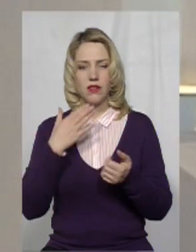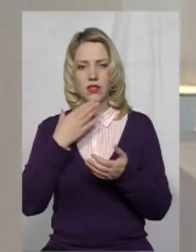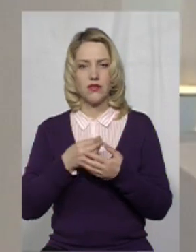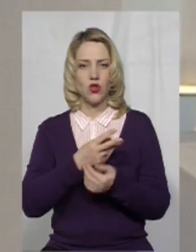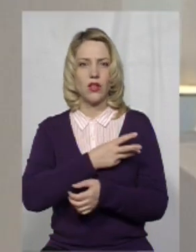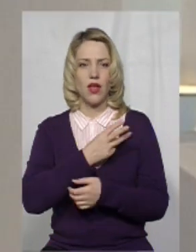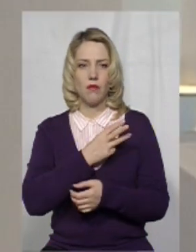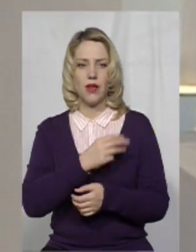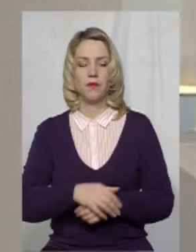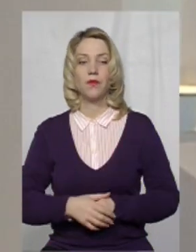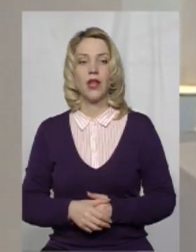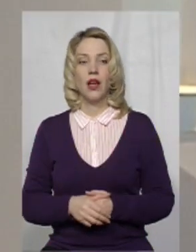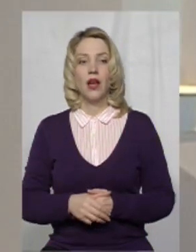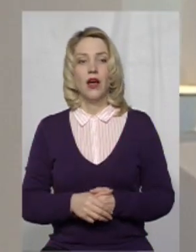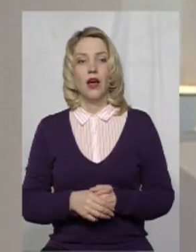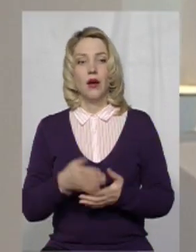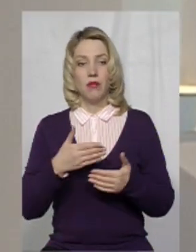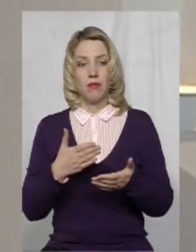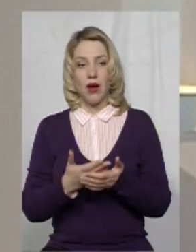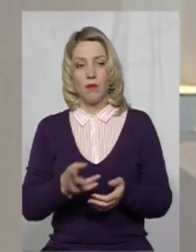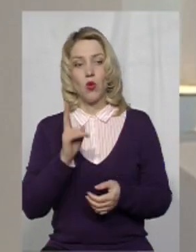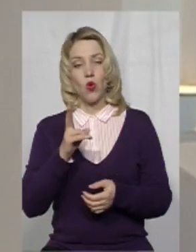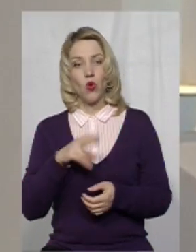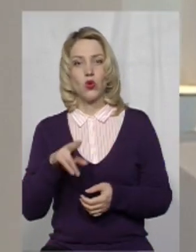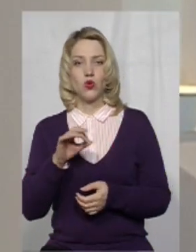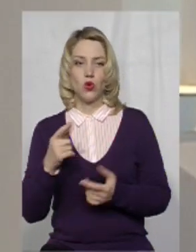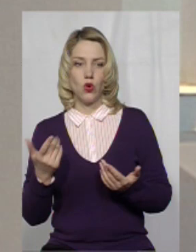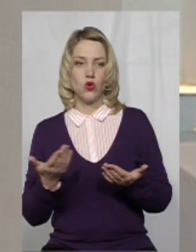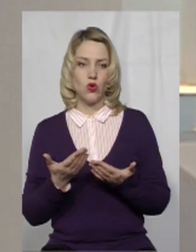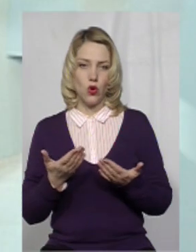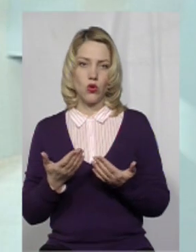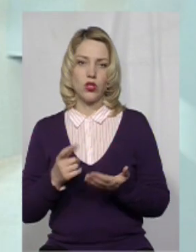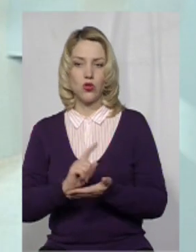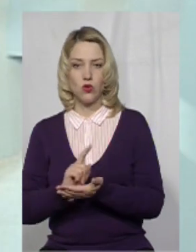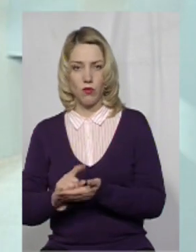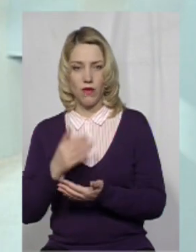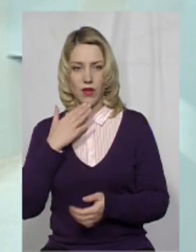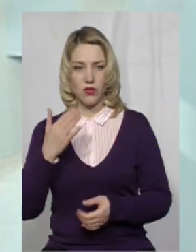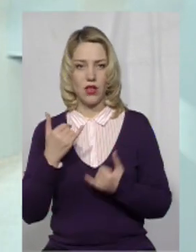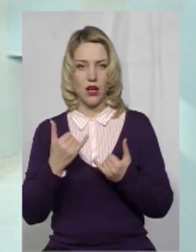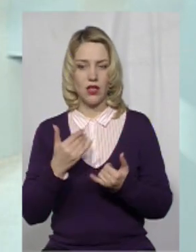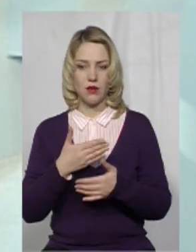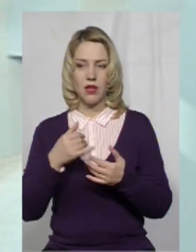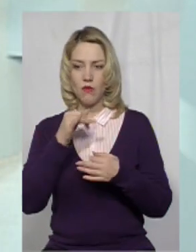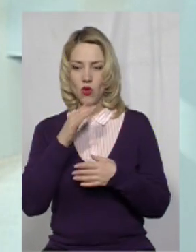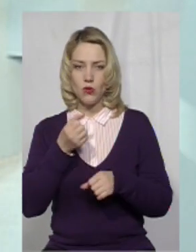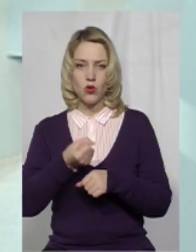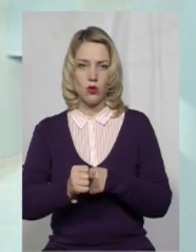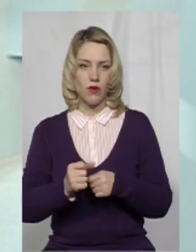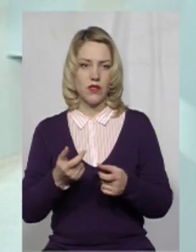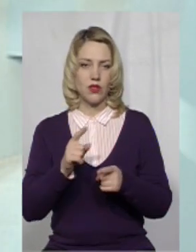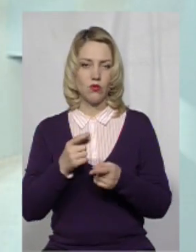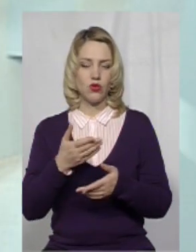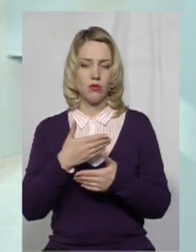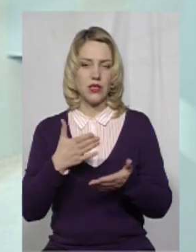Так. От меморандум взагалі когось до чогось зобов'язує? Наразі ми не можемо зобов'язати, тому що ми